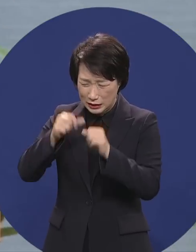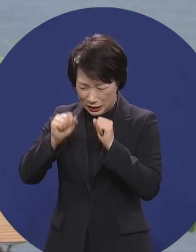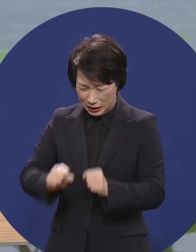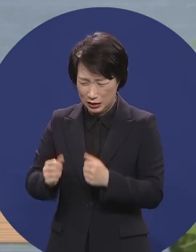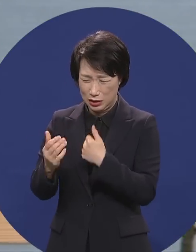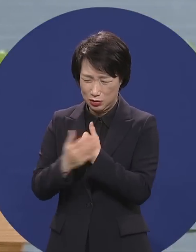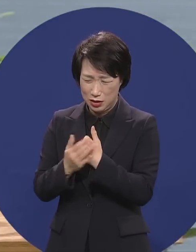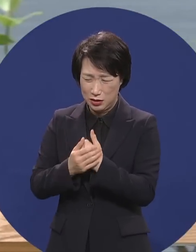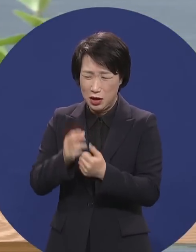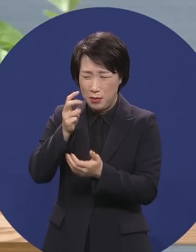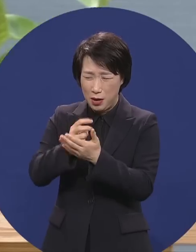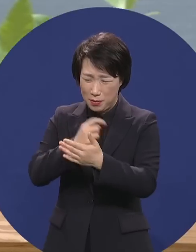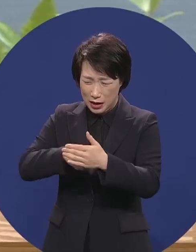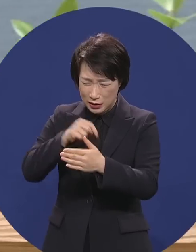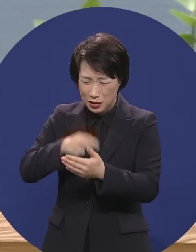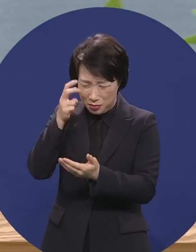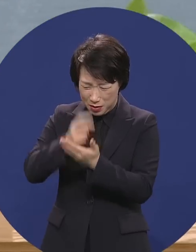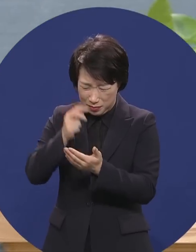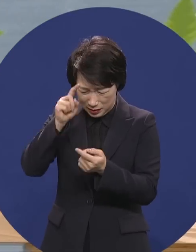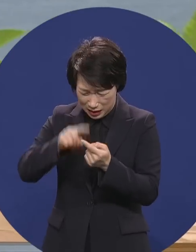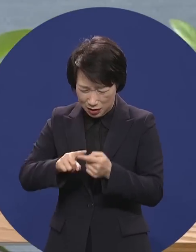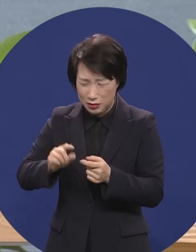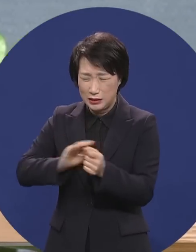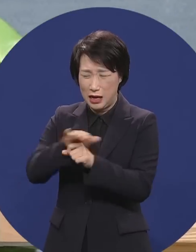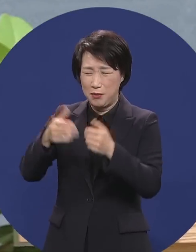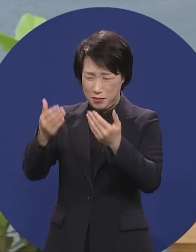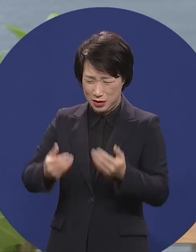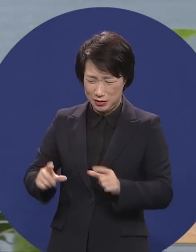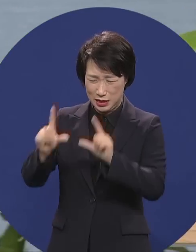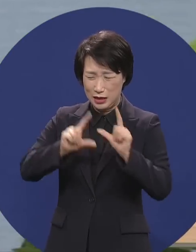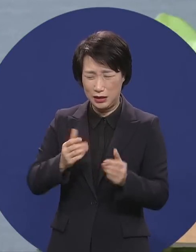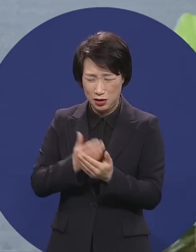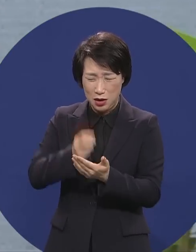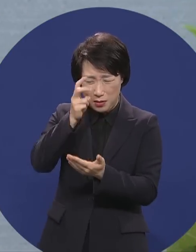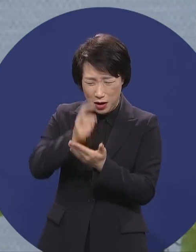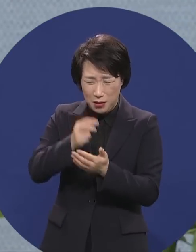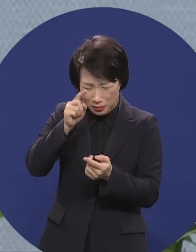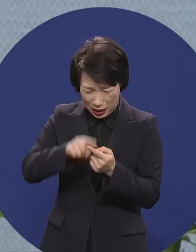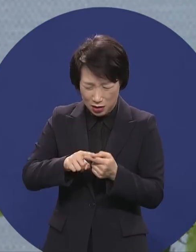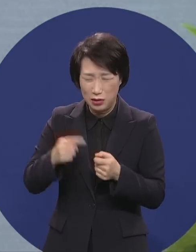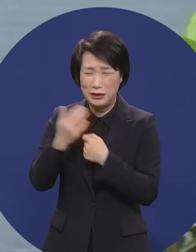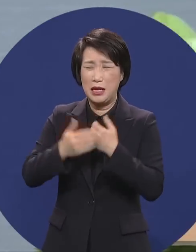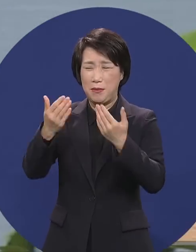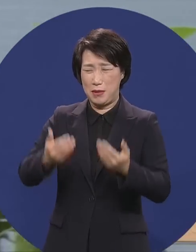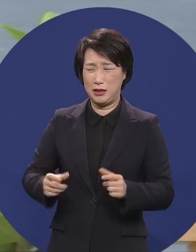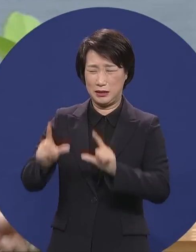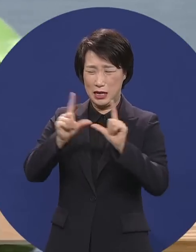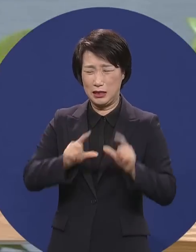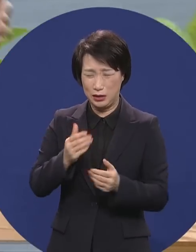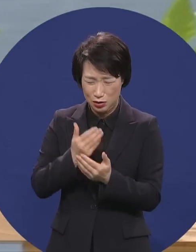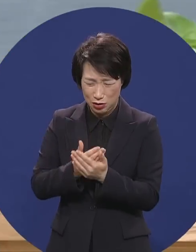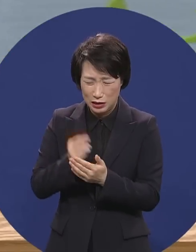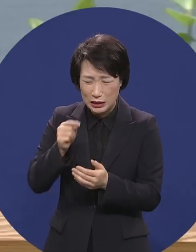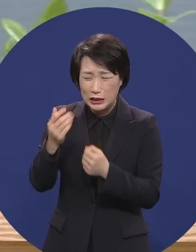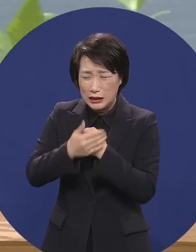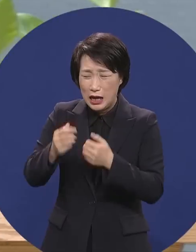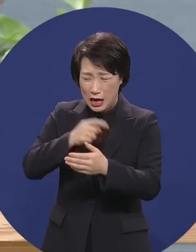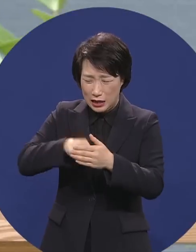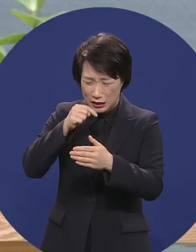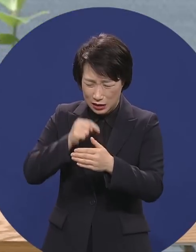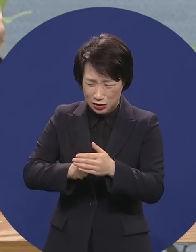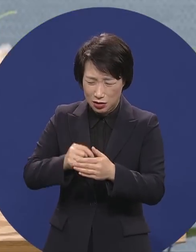도와주시고, 법 안에서 법대로 사랑을 받게 하시고 법대로 은혜를 입게 도와주소서. 그 은혜